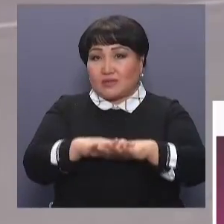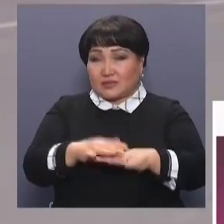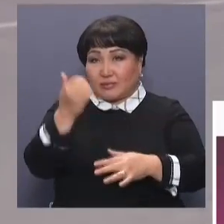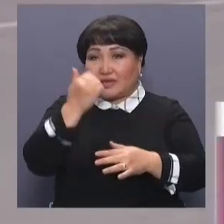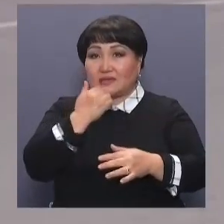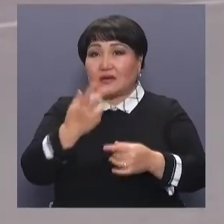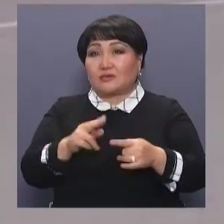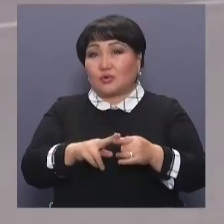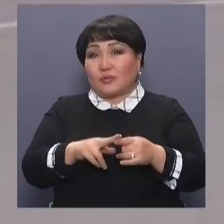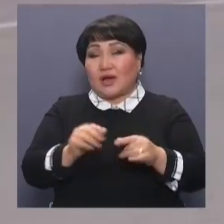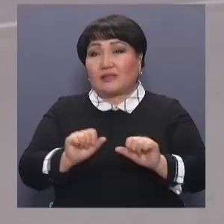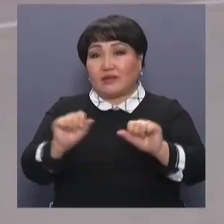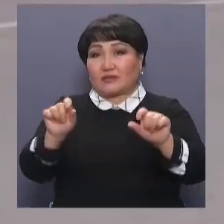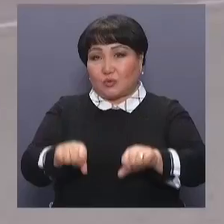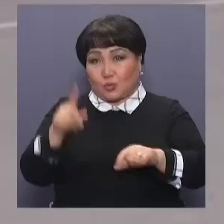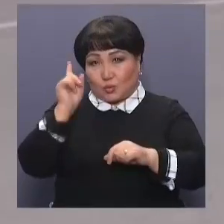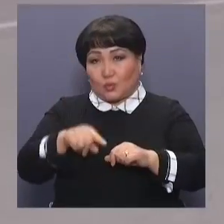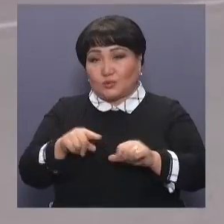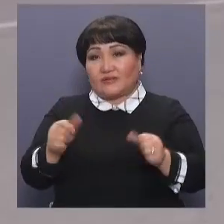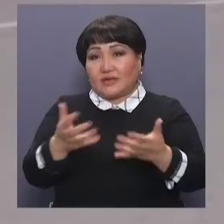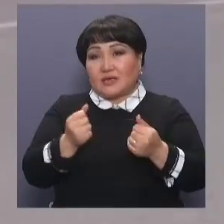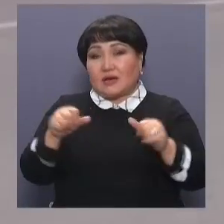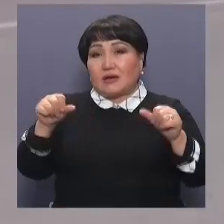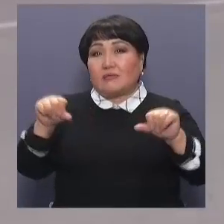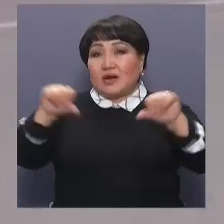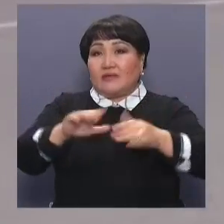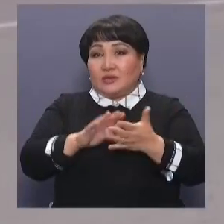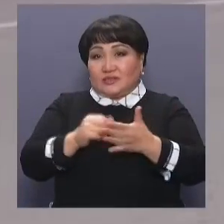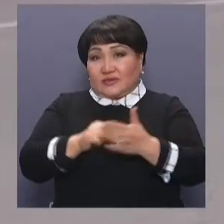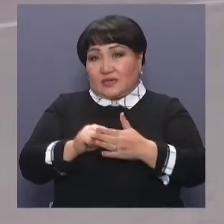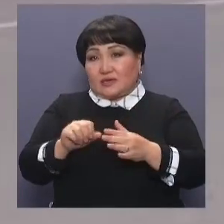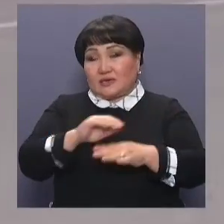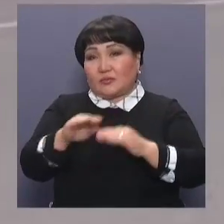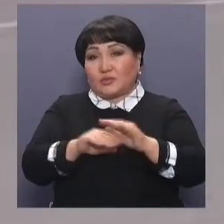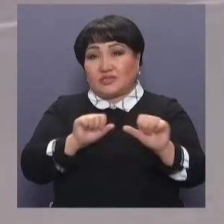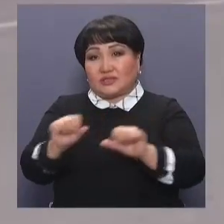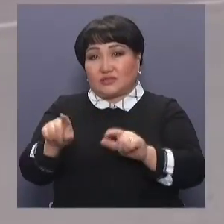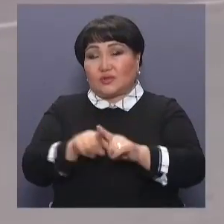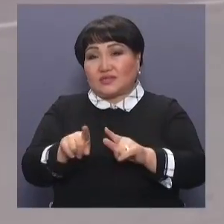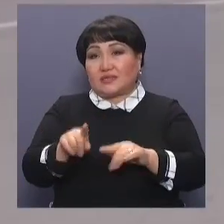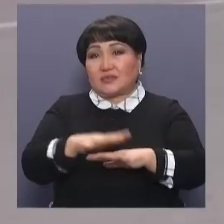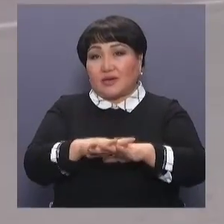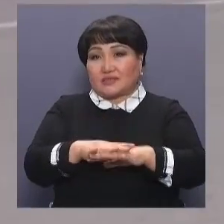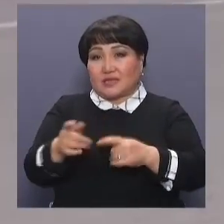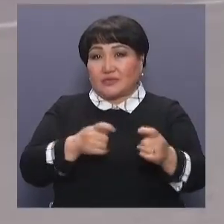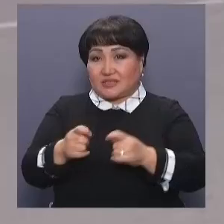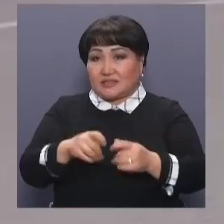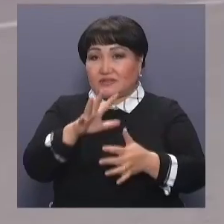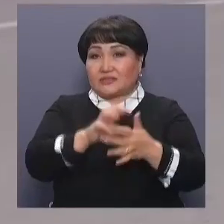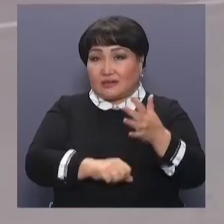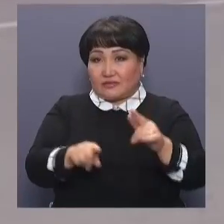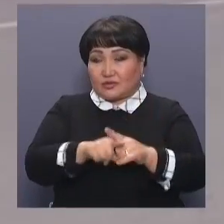смогут узнавать правонарушения своих подзащитных. А что касается базы административных штрафов, то ее внедрят в Астане